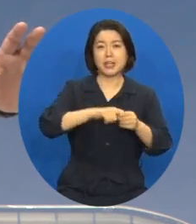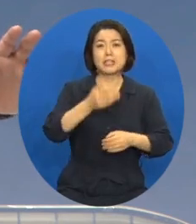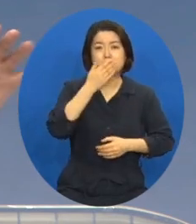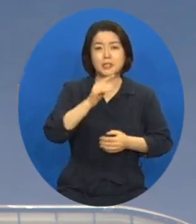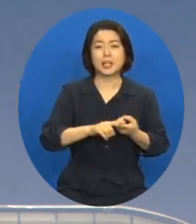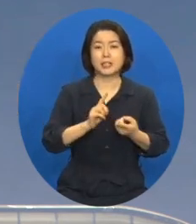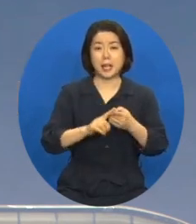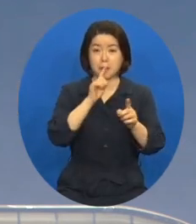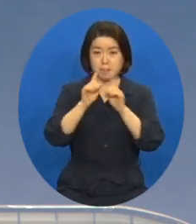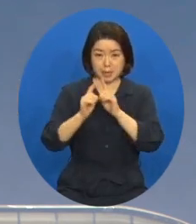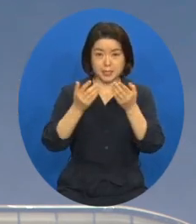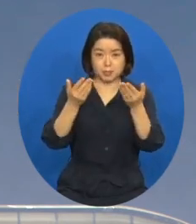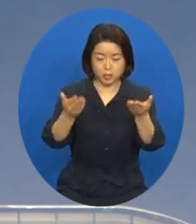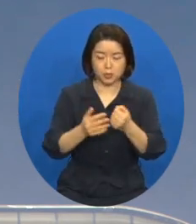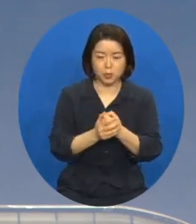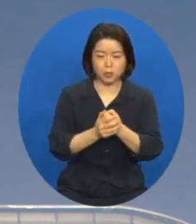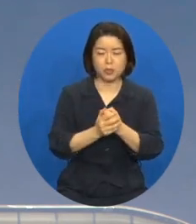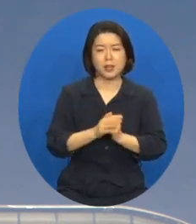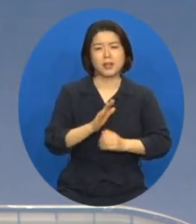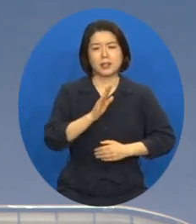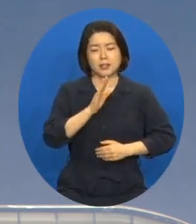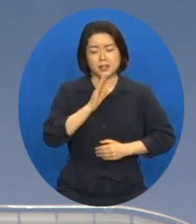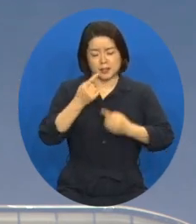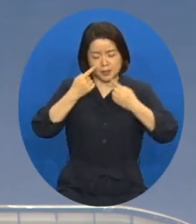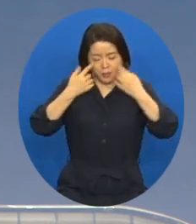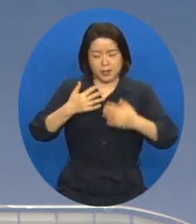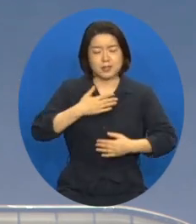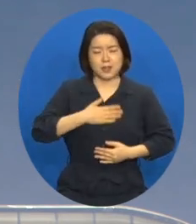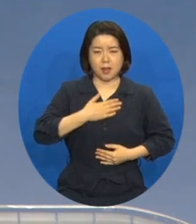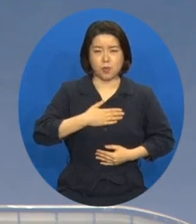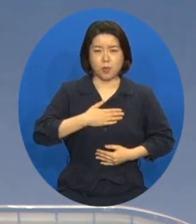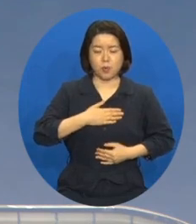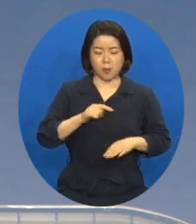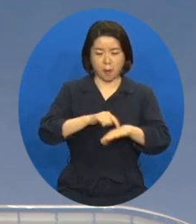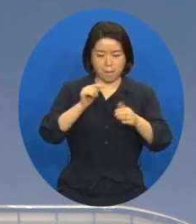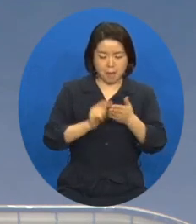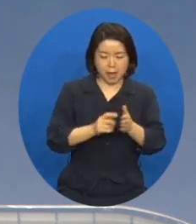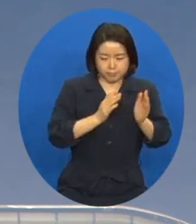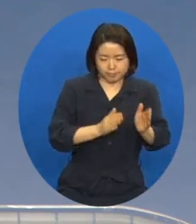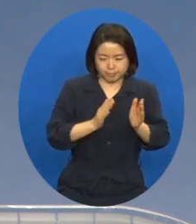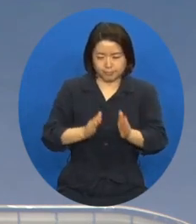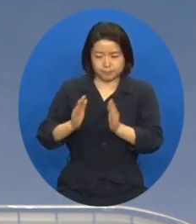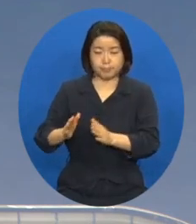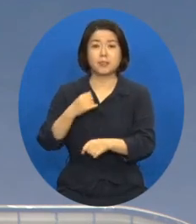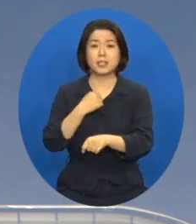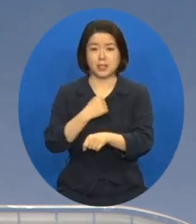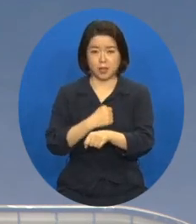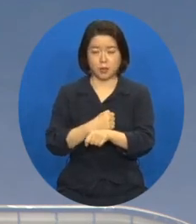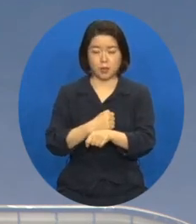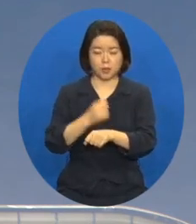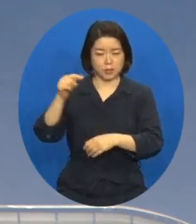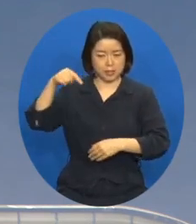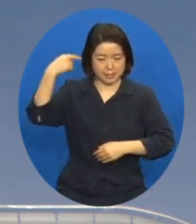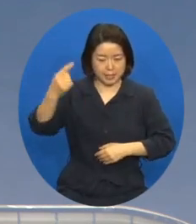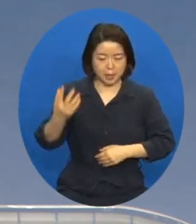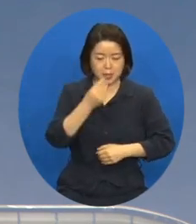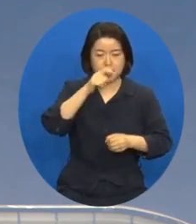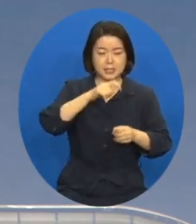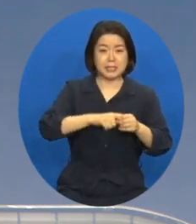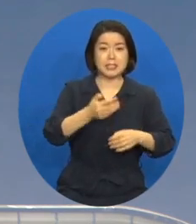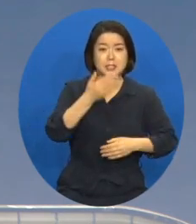드려서 성찬에 대해서 제대로 알고 마음의 준비를 갖추고 그리고 성찬을 받게 하는 게